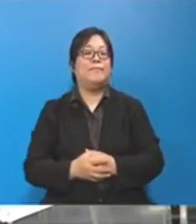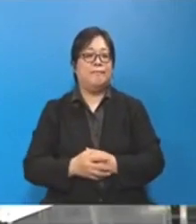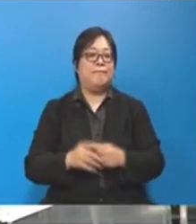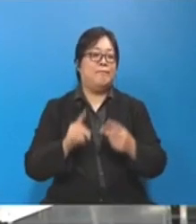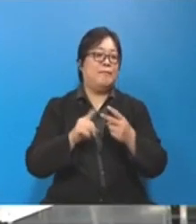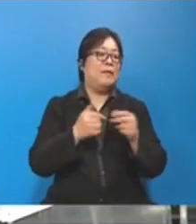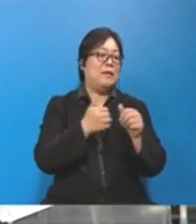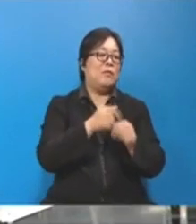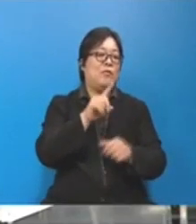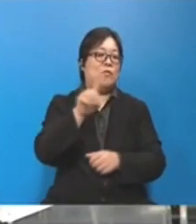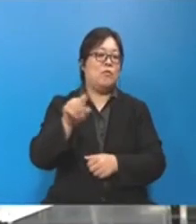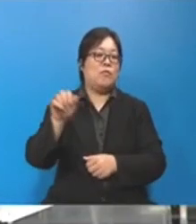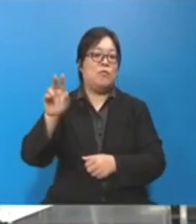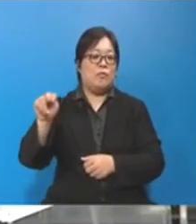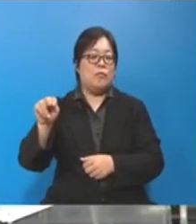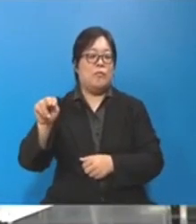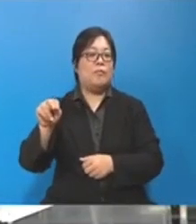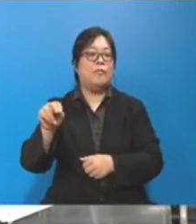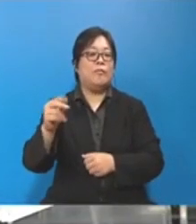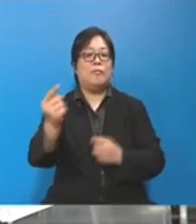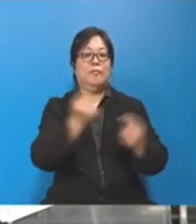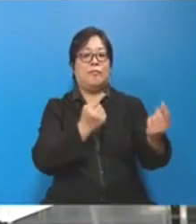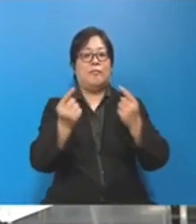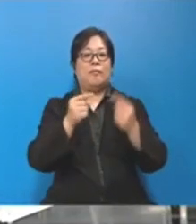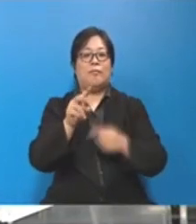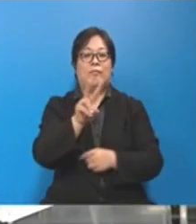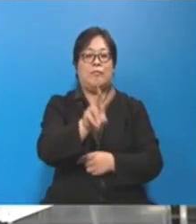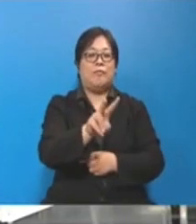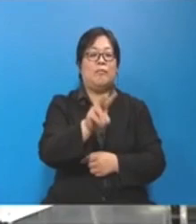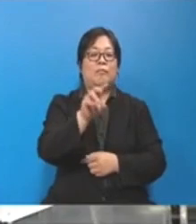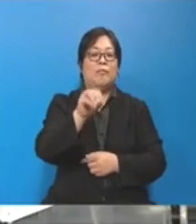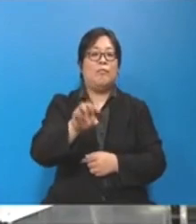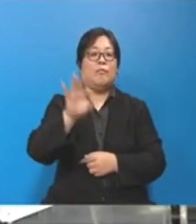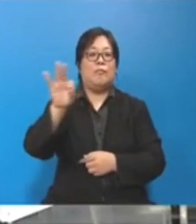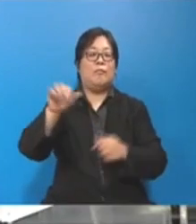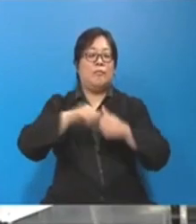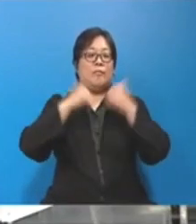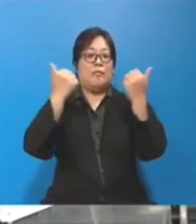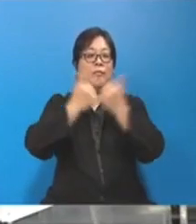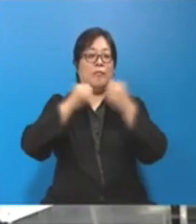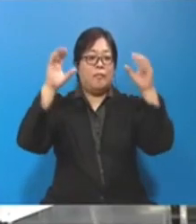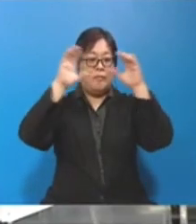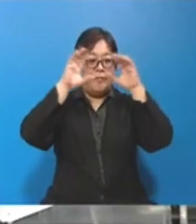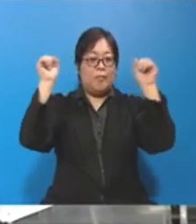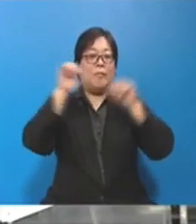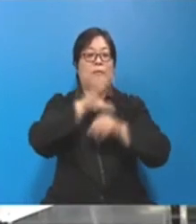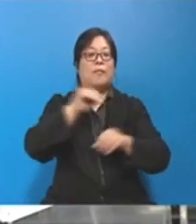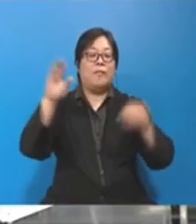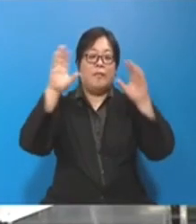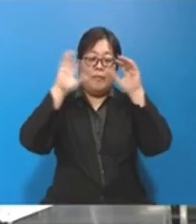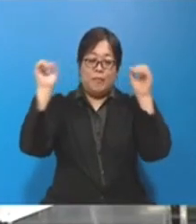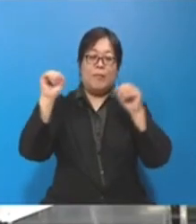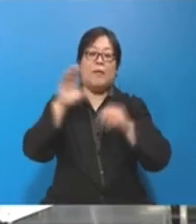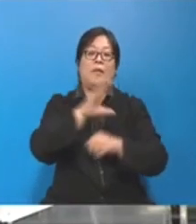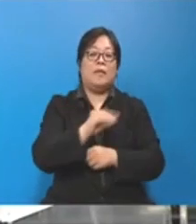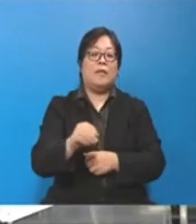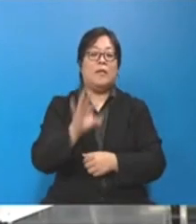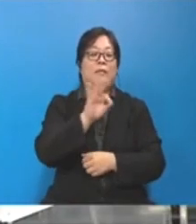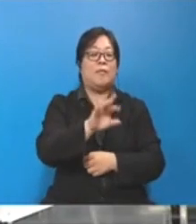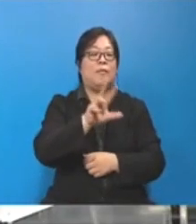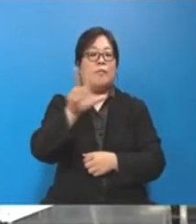Hai mengikut John dengan dihadiri oleh 291 and majikan yang juga majikan dan juga